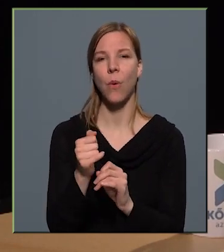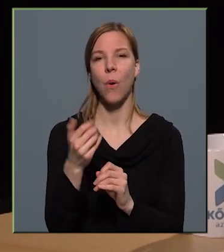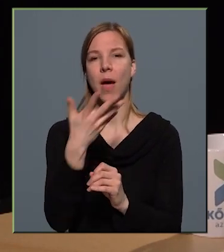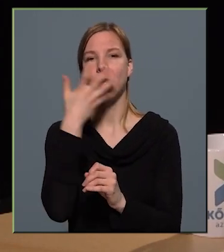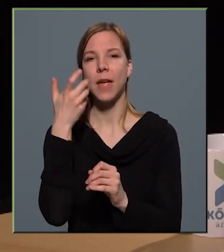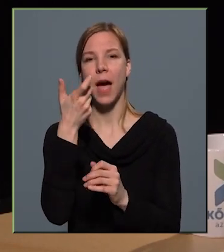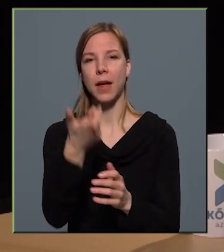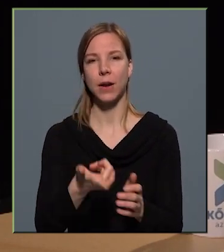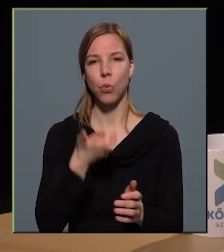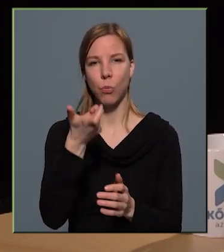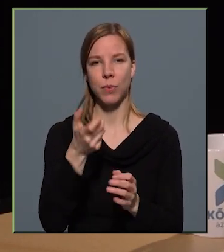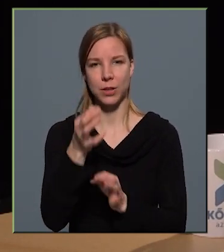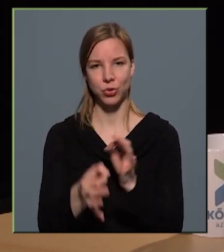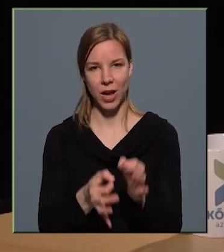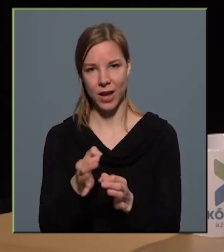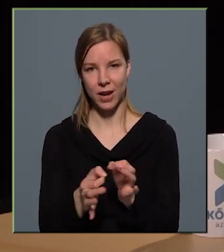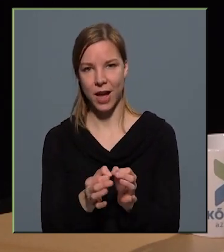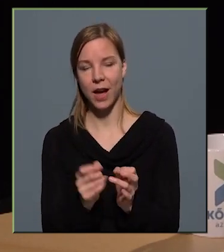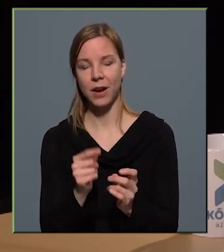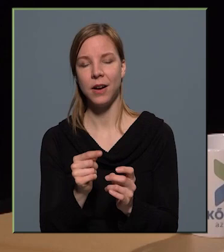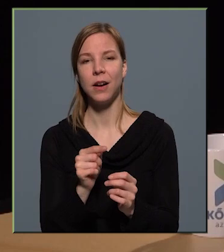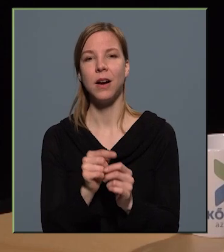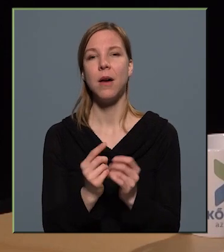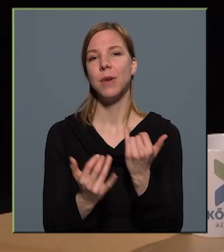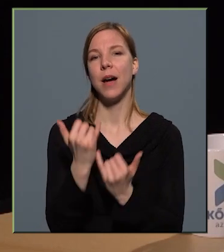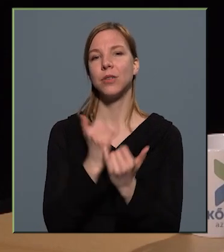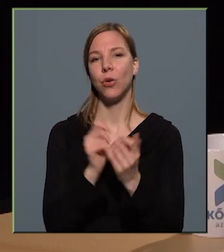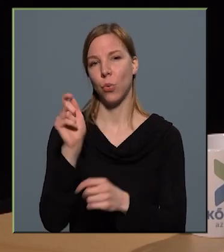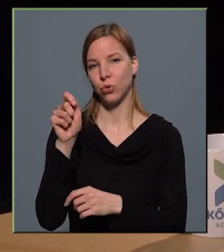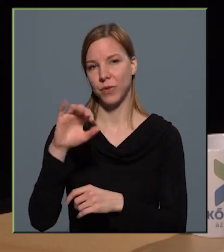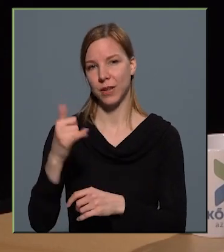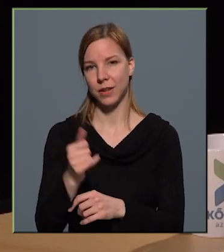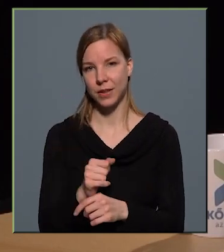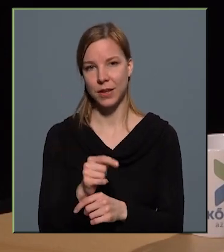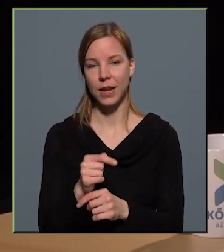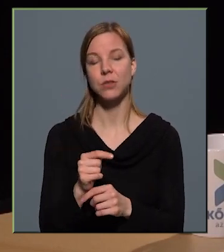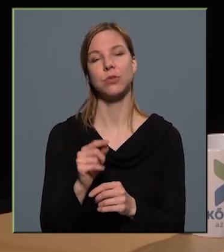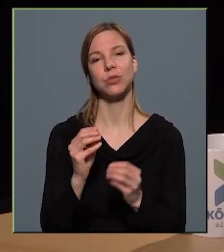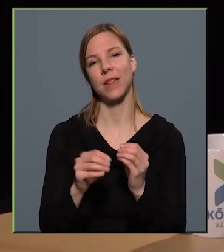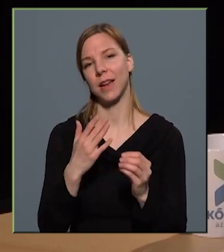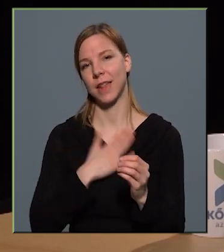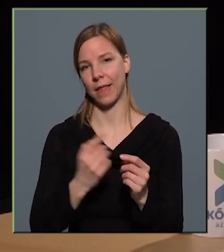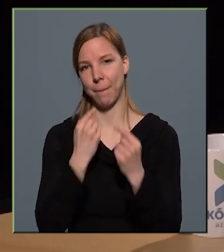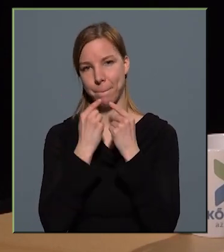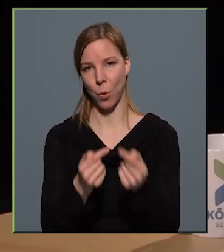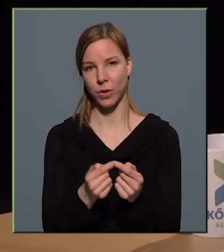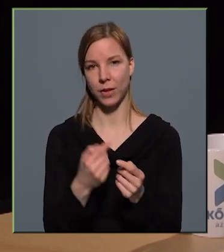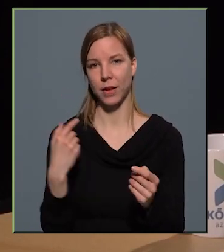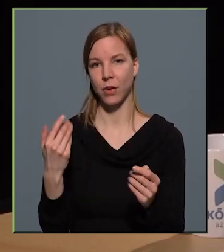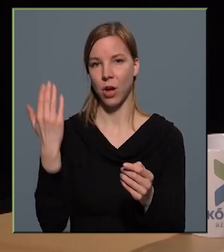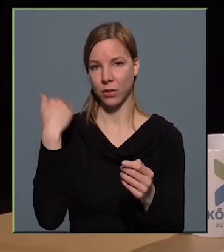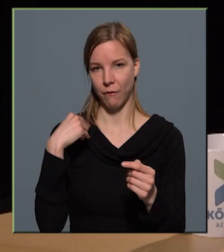hát meg is ragadnám az alkalmat, azért közeleg a húsvét is, hogy ugyanúgy, mint tavaly idén is kiemelten